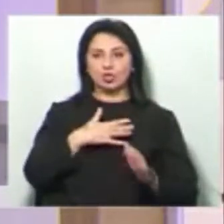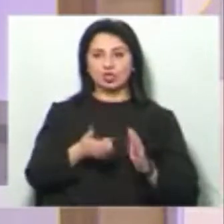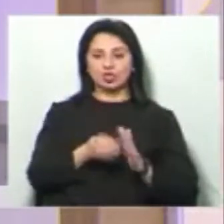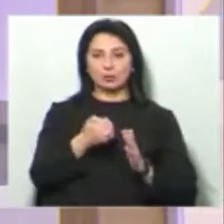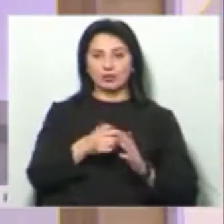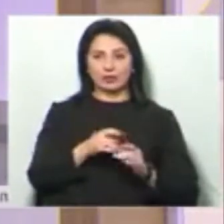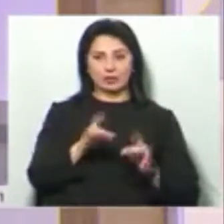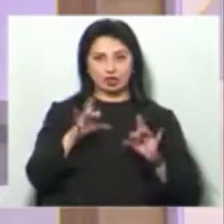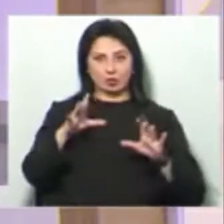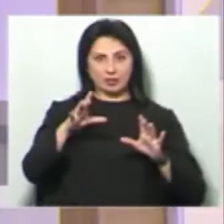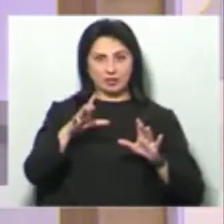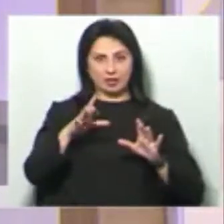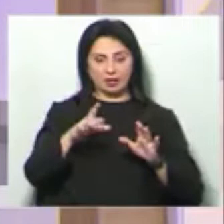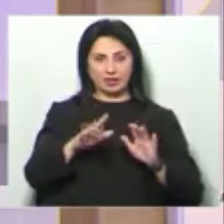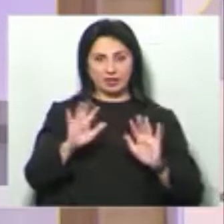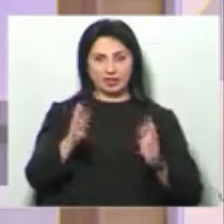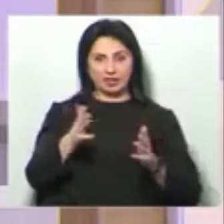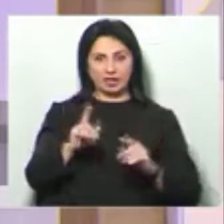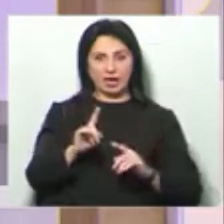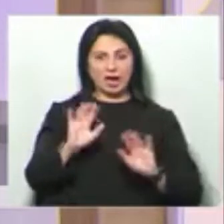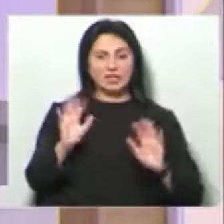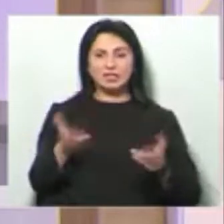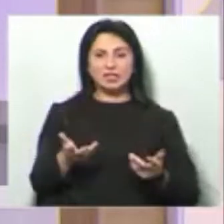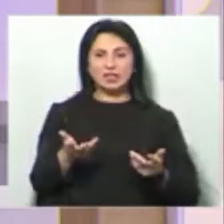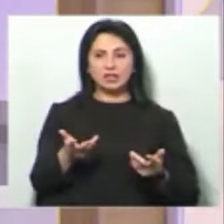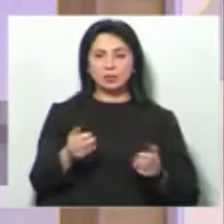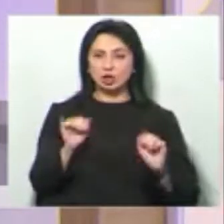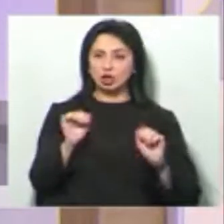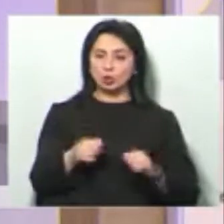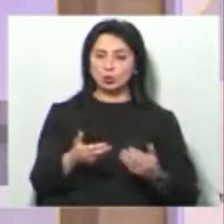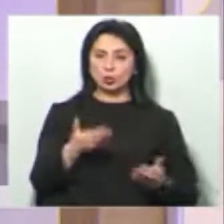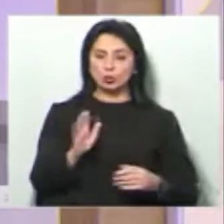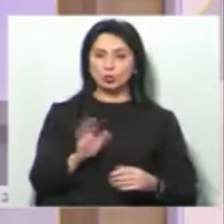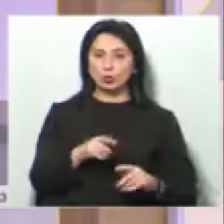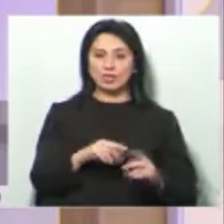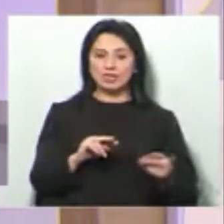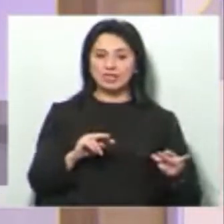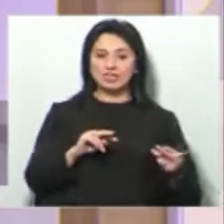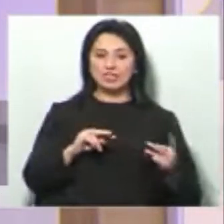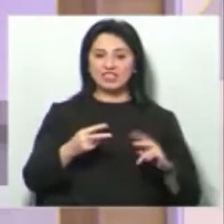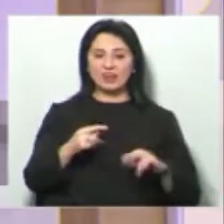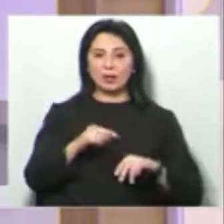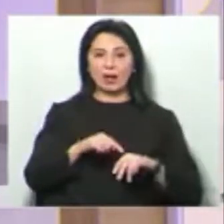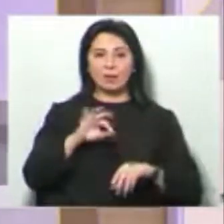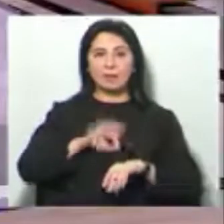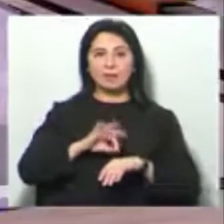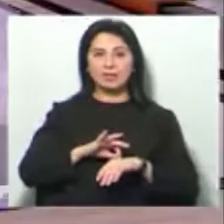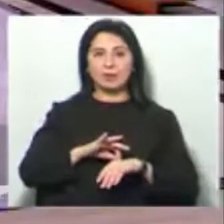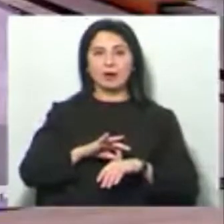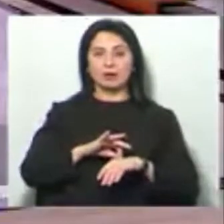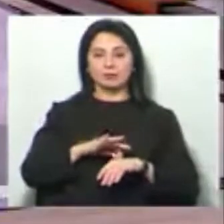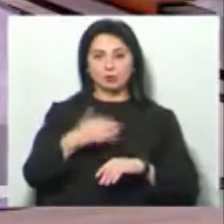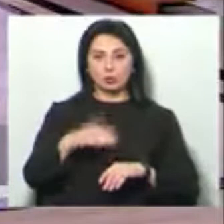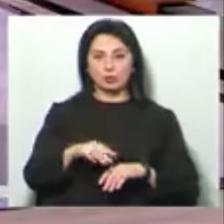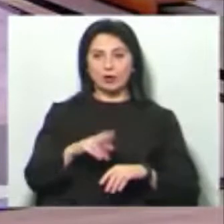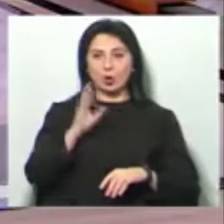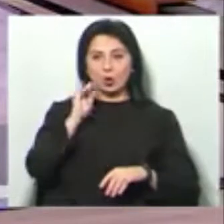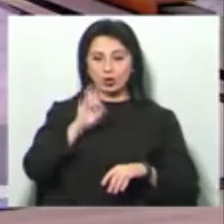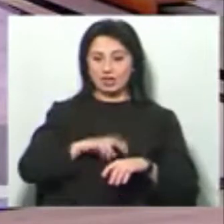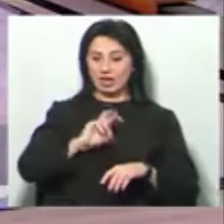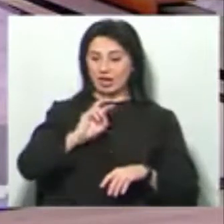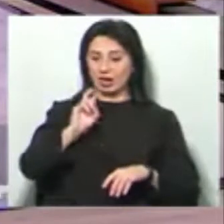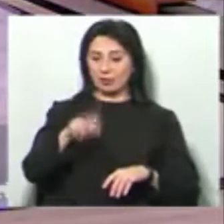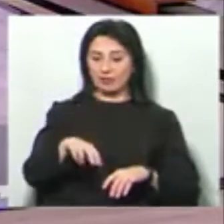iqeba, ertpashat ragats xteba, sheudzlia tu ara es tsvlebebi igrznos patsientba, imtoro rodesats ekimtan modis,